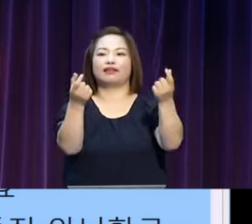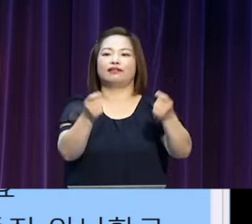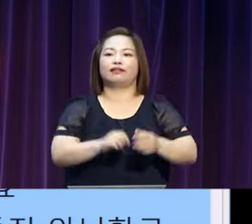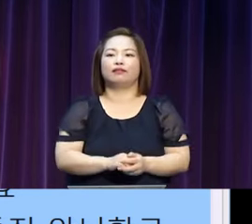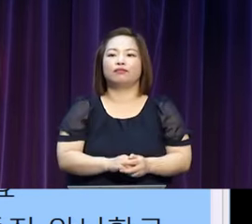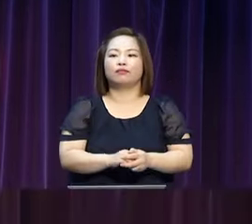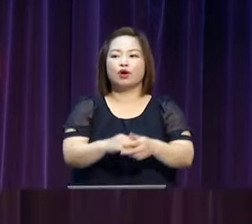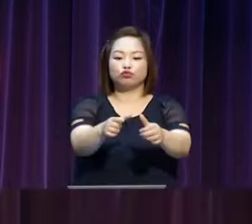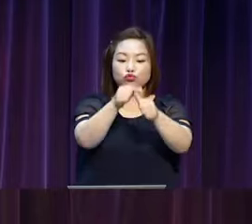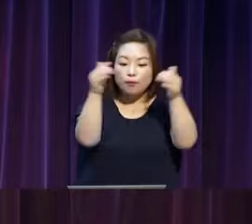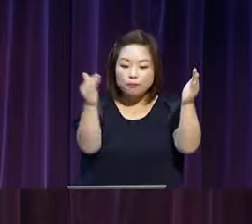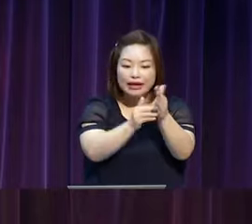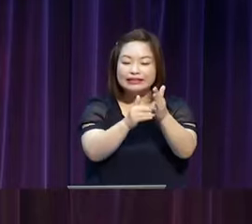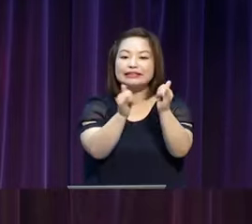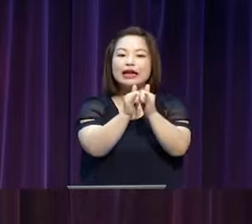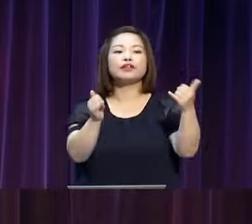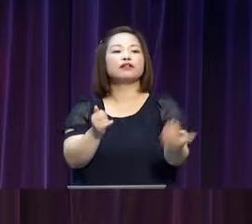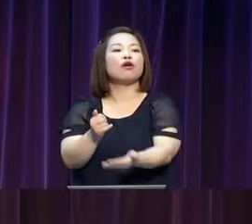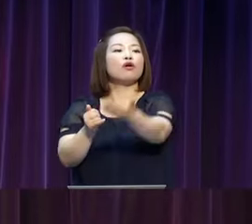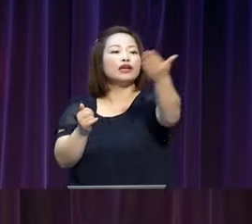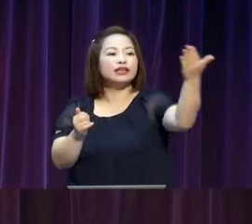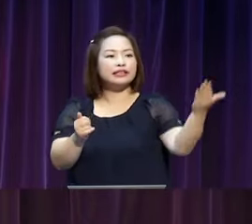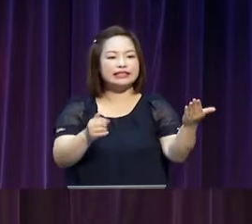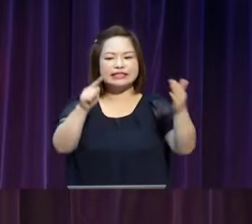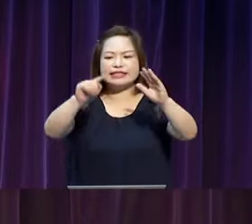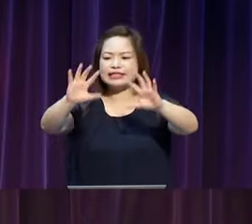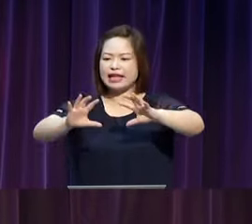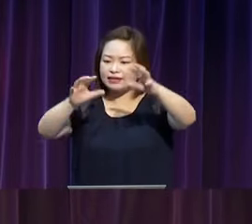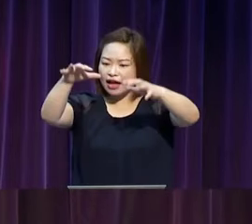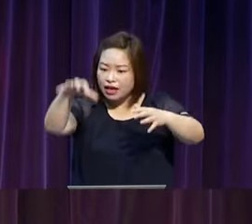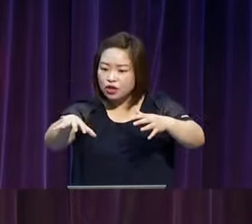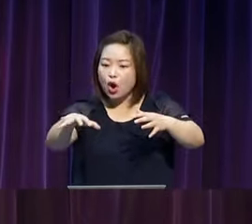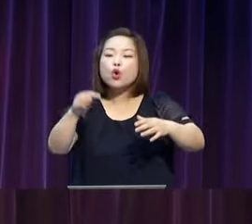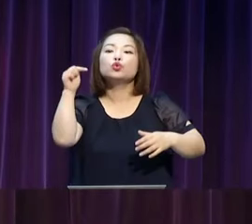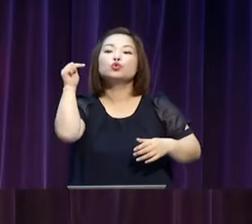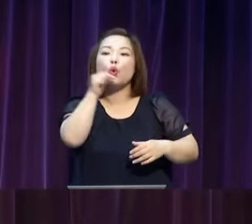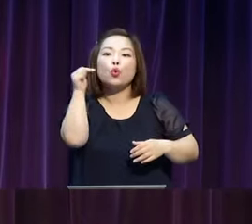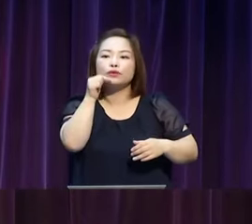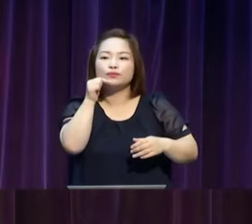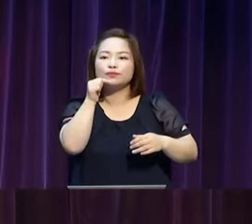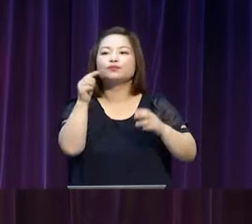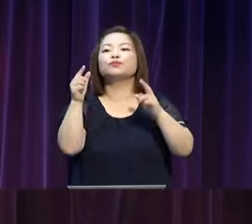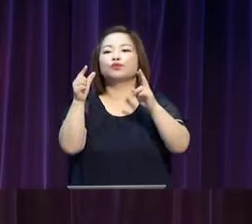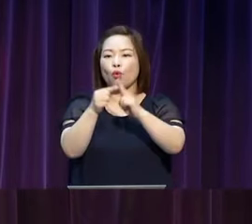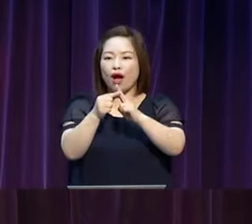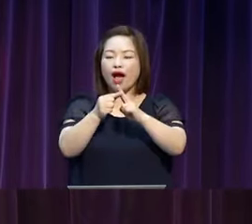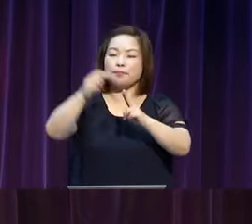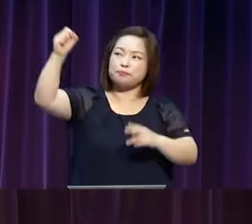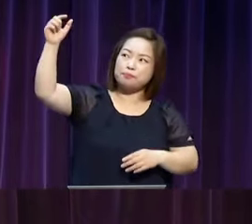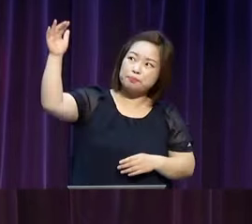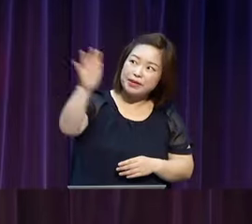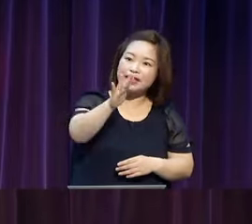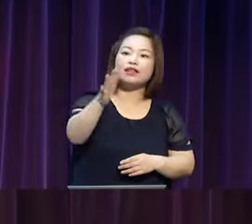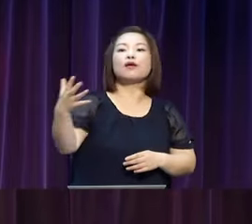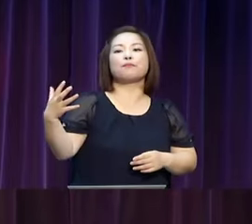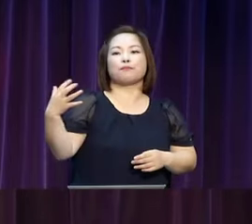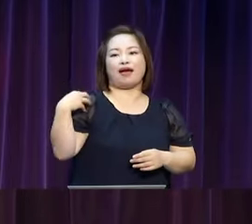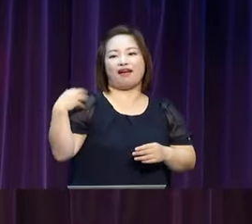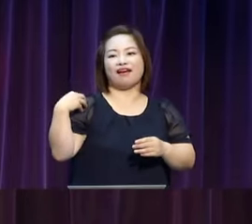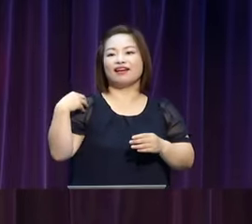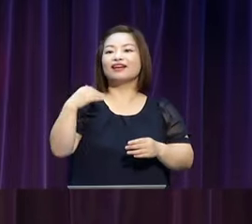사람들을 너희는 세상에서 소금과 같고 너희는 세상에서 빛과 같다라고